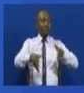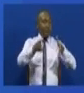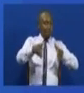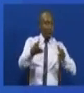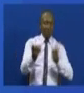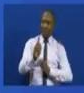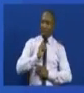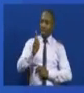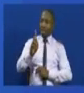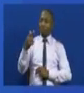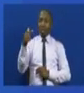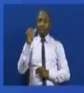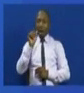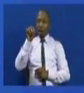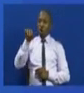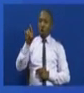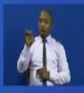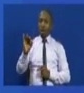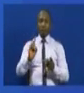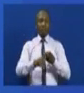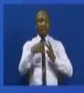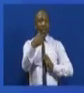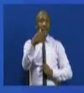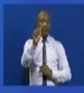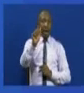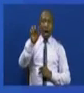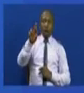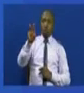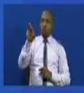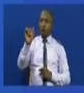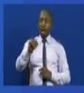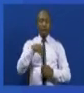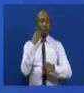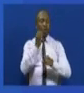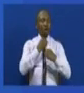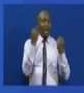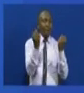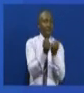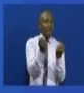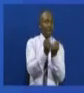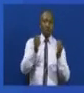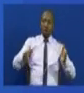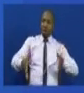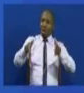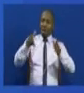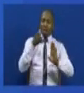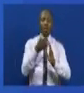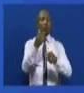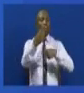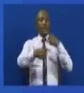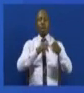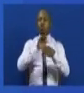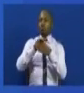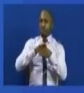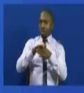TANROADS na wakala wa barabara za mijini na vijijini TARURA kuzifanyia matengenezo barabara hizo ili ziweze kupitika tena.